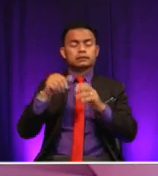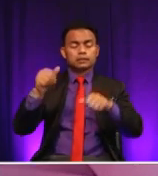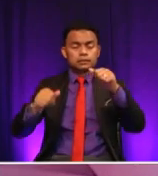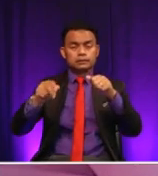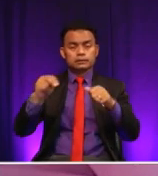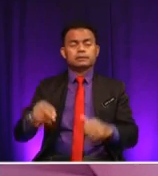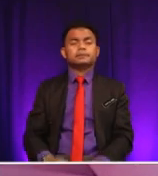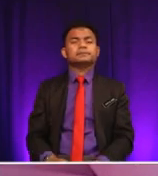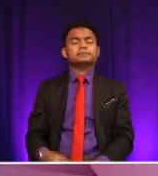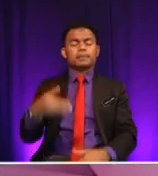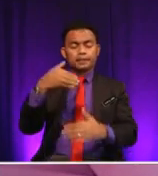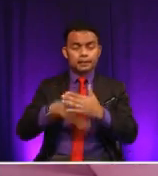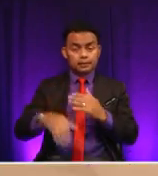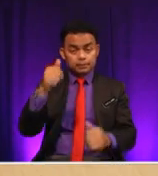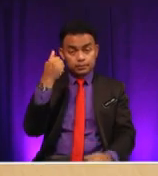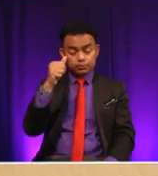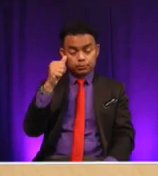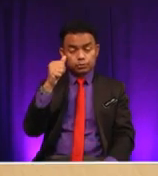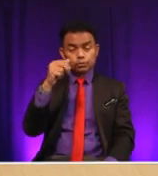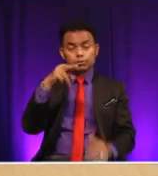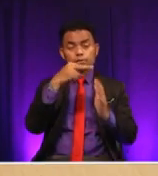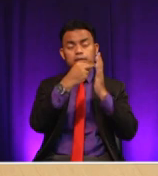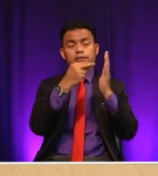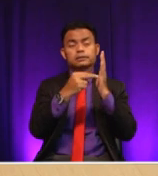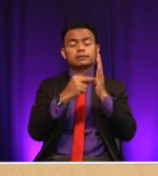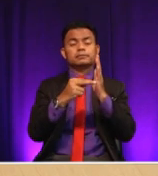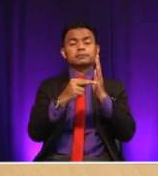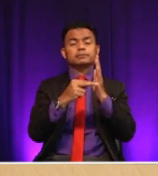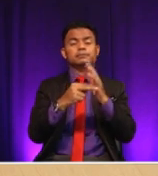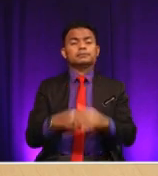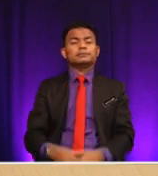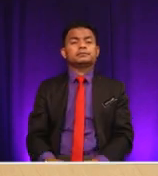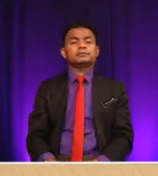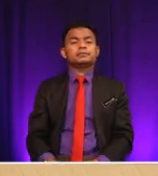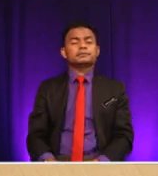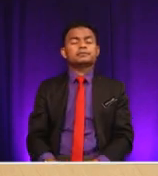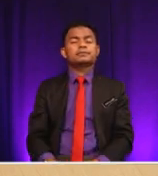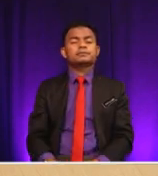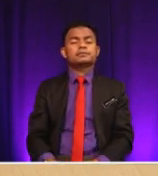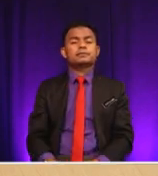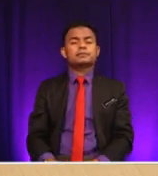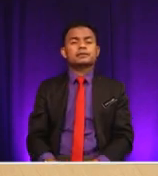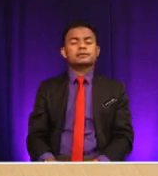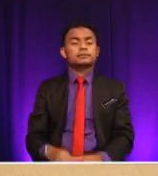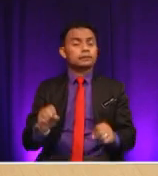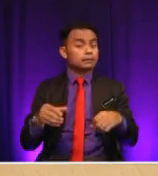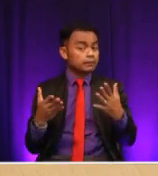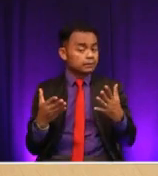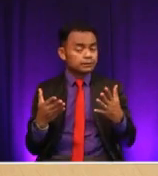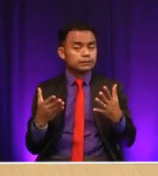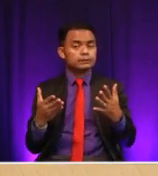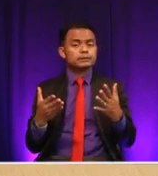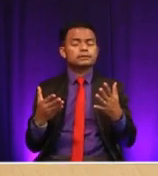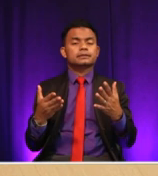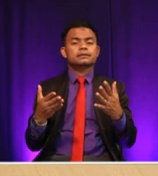dalam 10 rangkap gurindam beberapa foto hidup tadi murid-murid bagaimana kita memuji